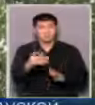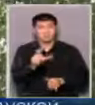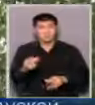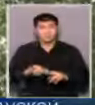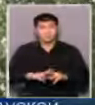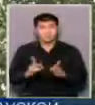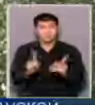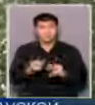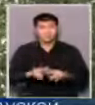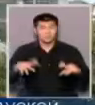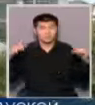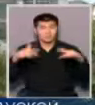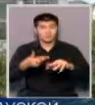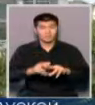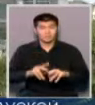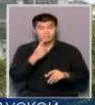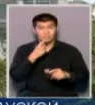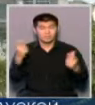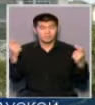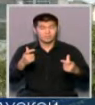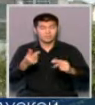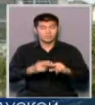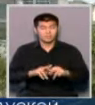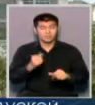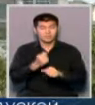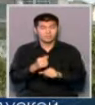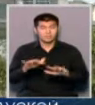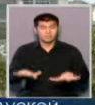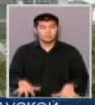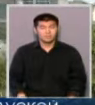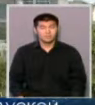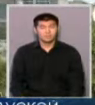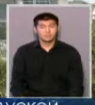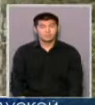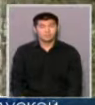отметим что по темпам распространения инфекции отростка область расположена в темно красной зоне